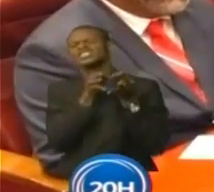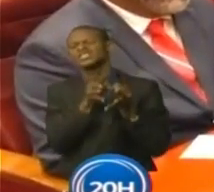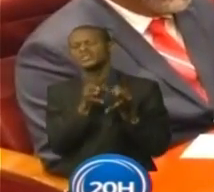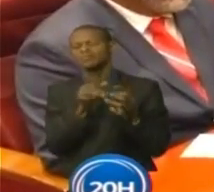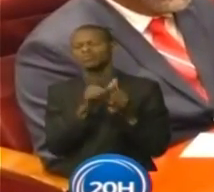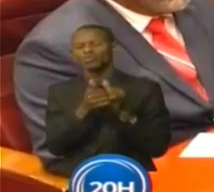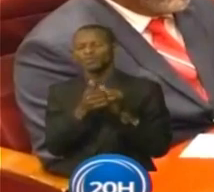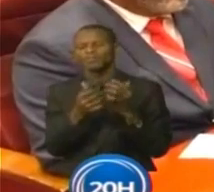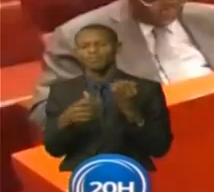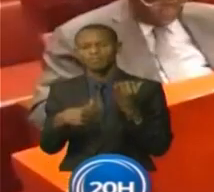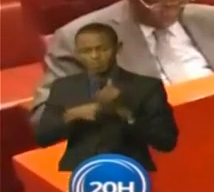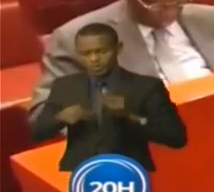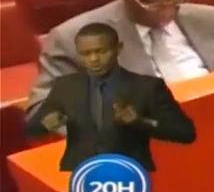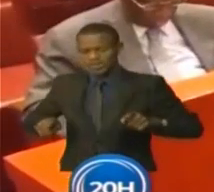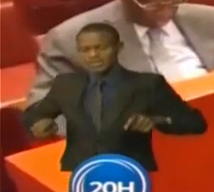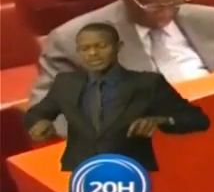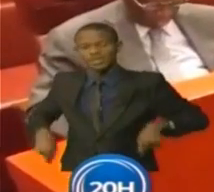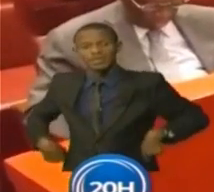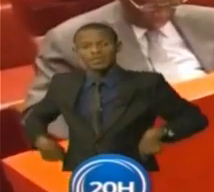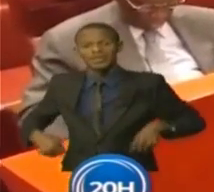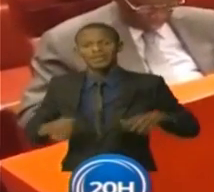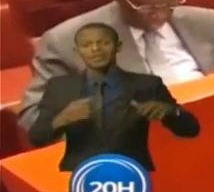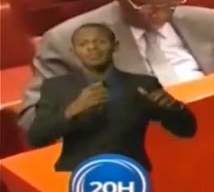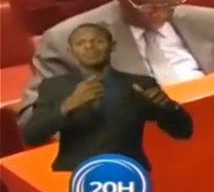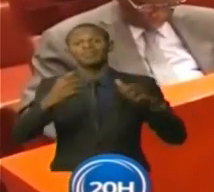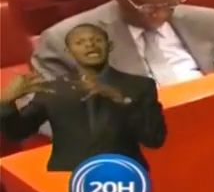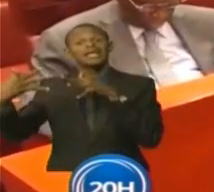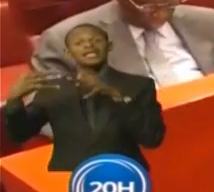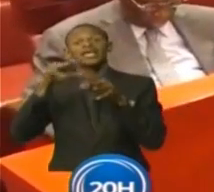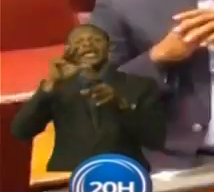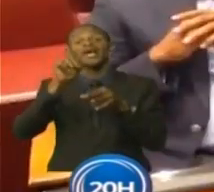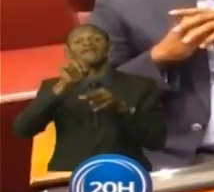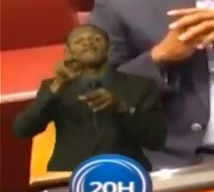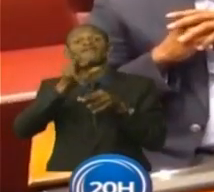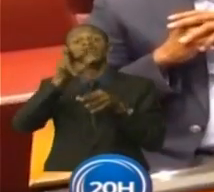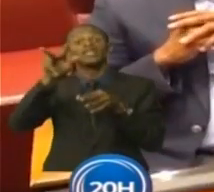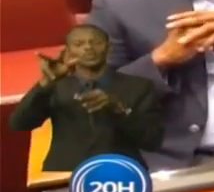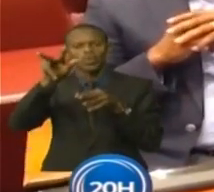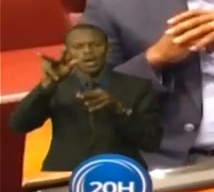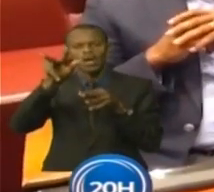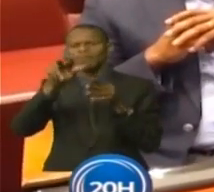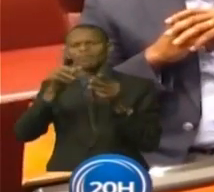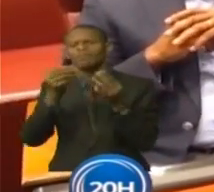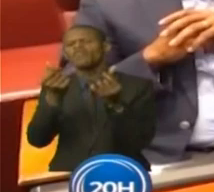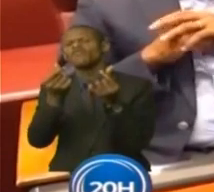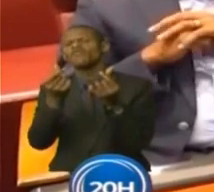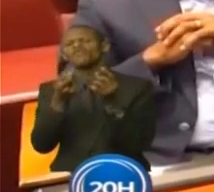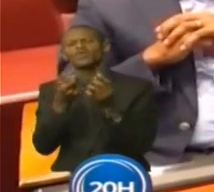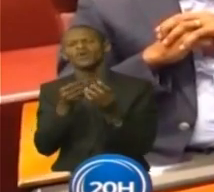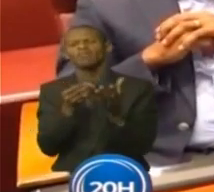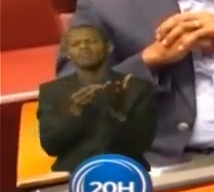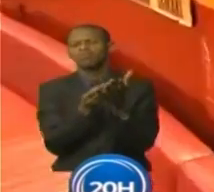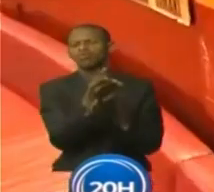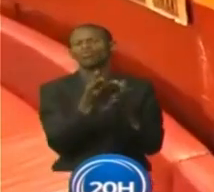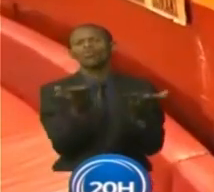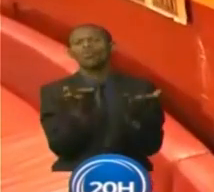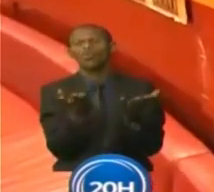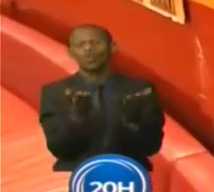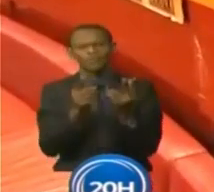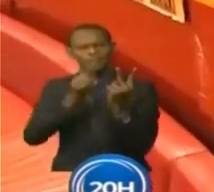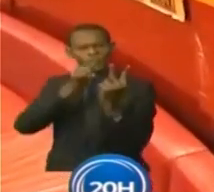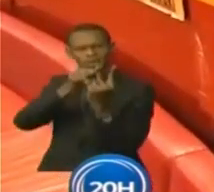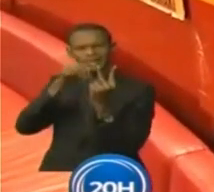guerre du RDF M23. Et la ministre des Mines est appelée à s'expliquer sur les gels des gisements